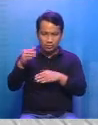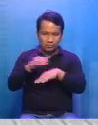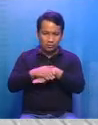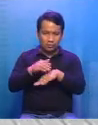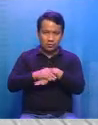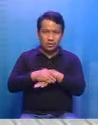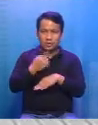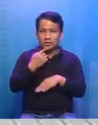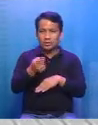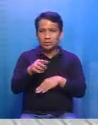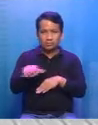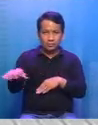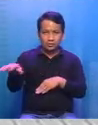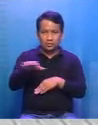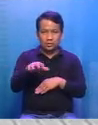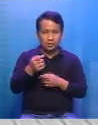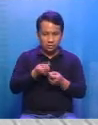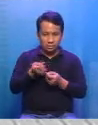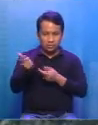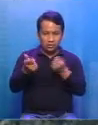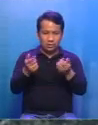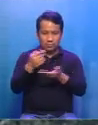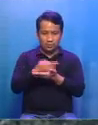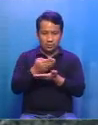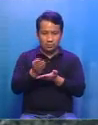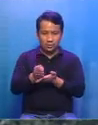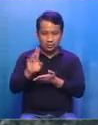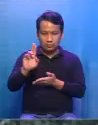si Pangulong Duterte na tatanggalan ng budget ang